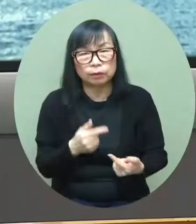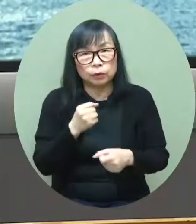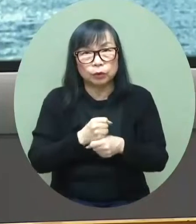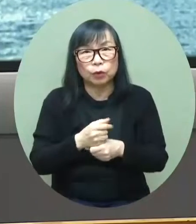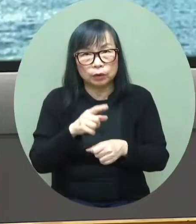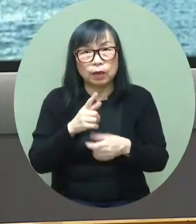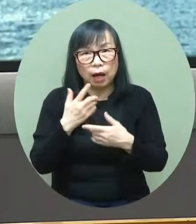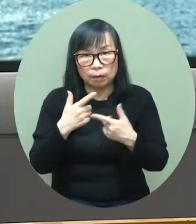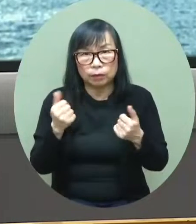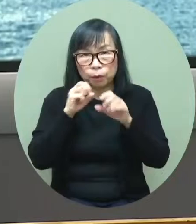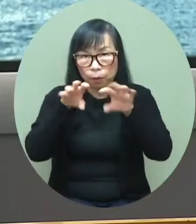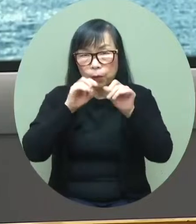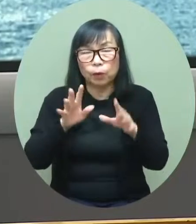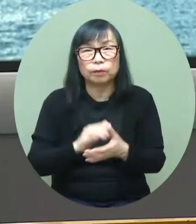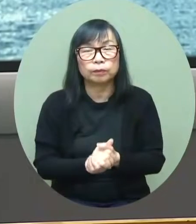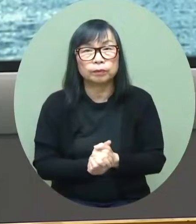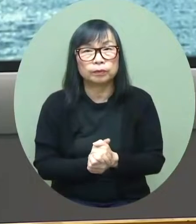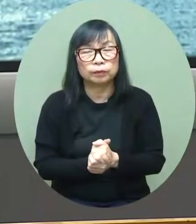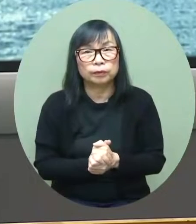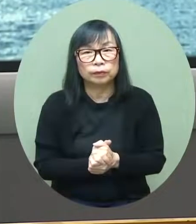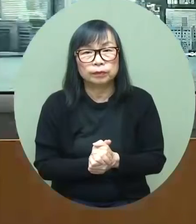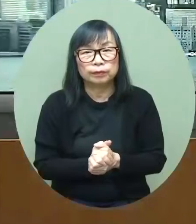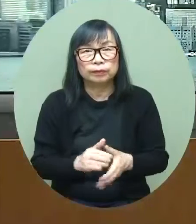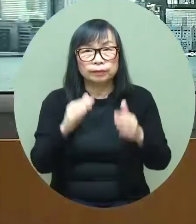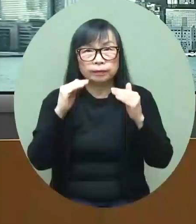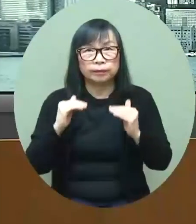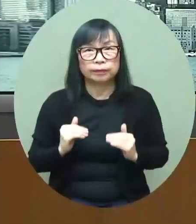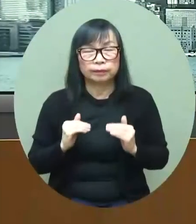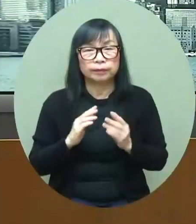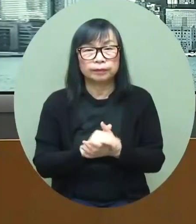公布。 下一題，隔離白色恤衫嗰位。